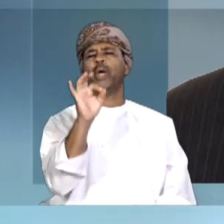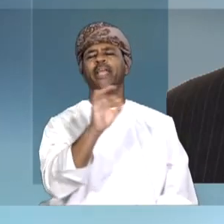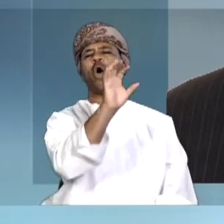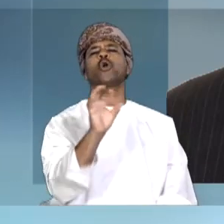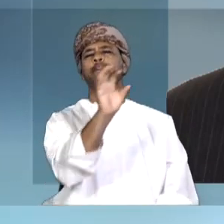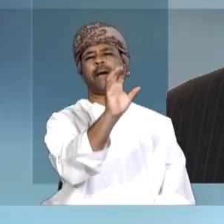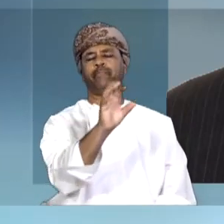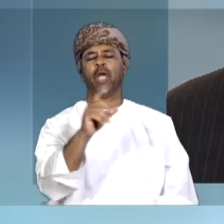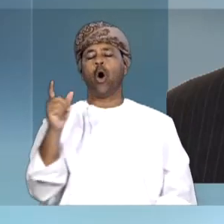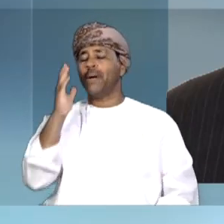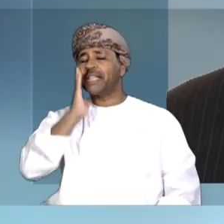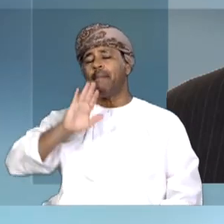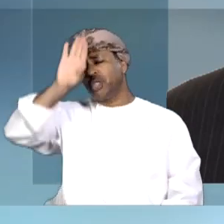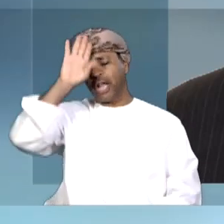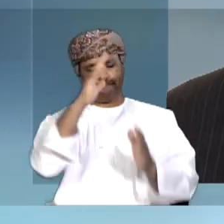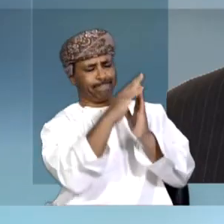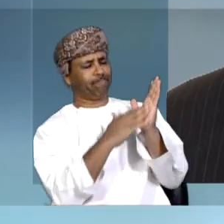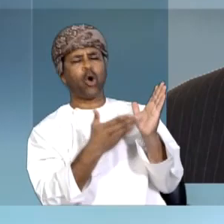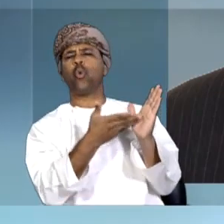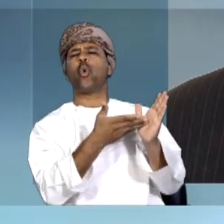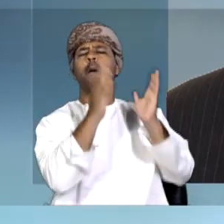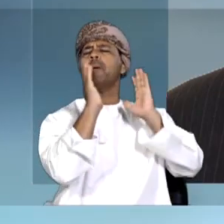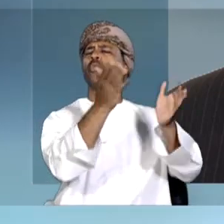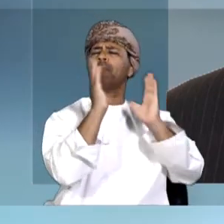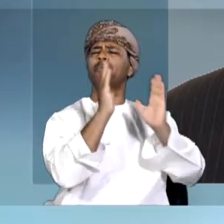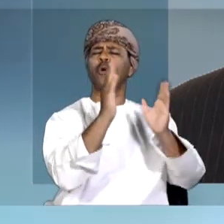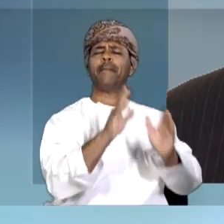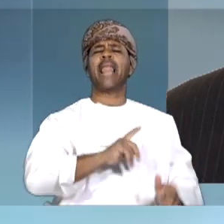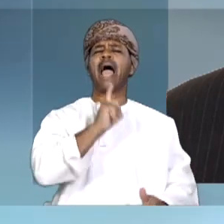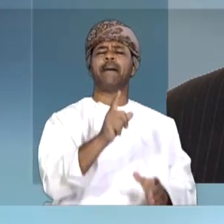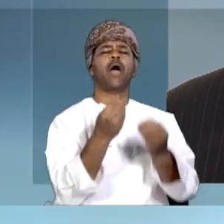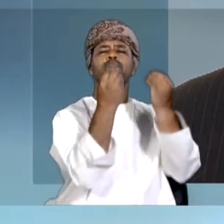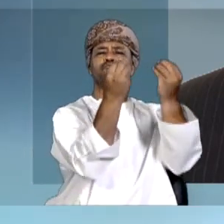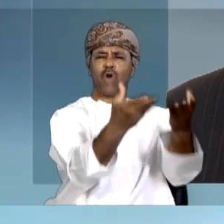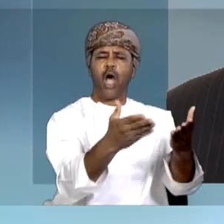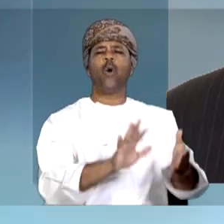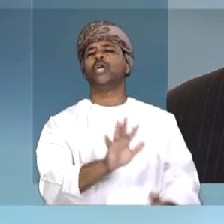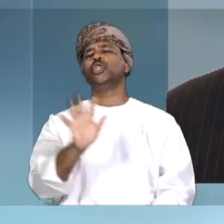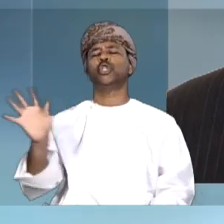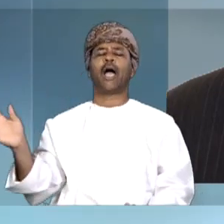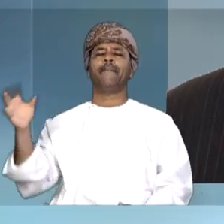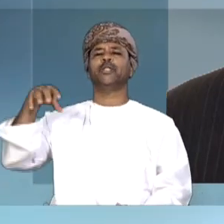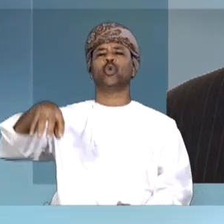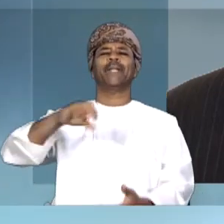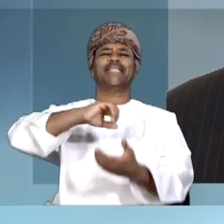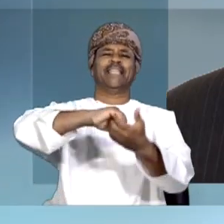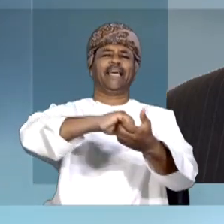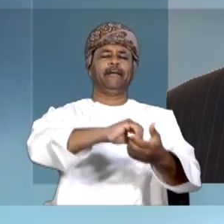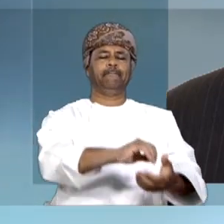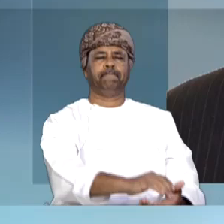أعرب جلالة السلطان المعظم فيها عن خالص التهاني وأطيب التمنيات لفخامته وللشعب الدومينيكا